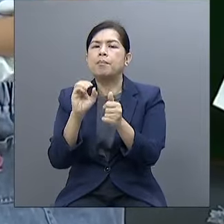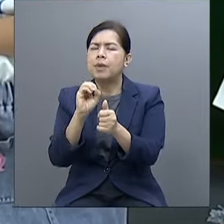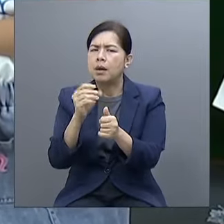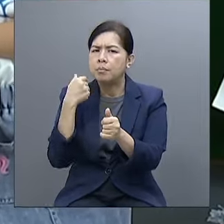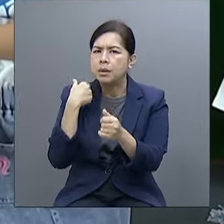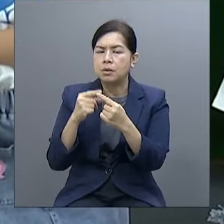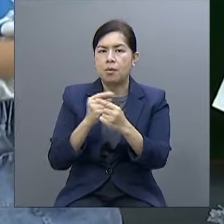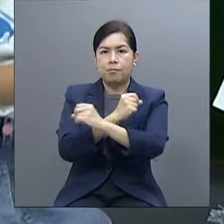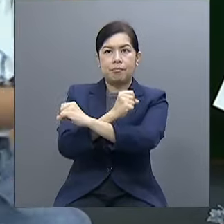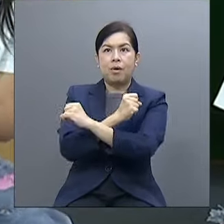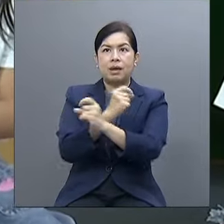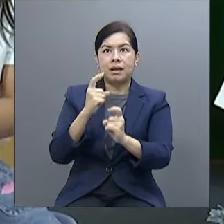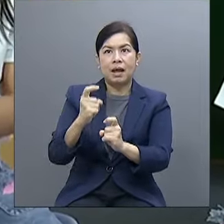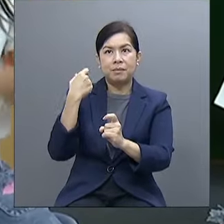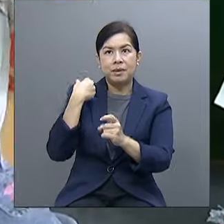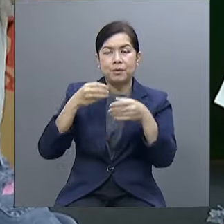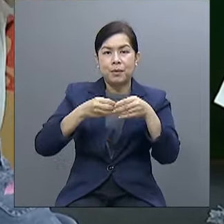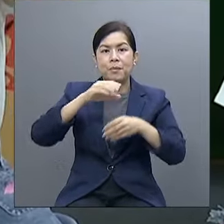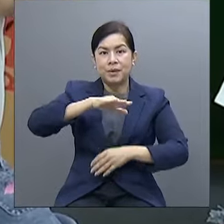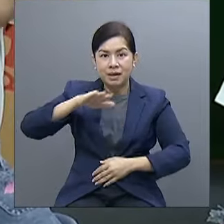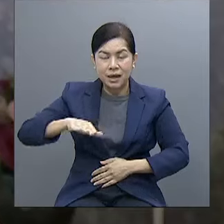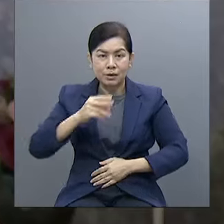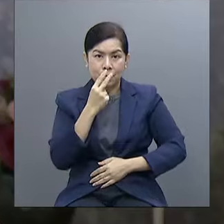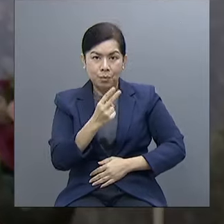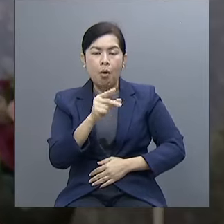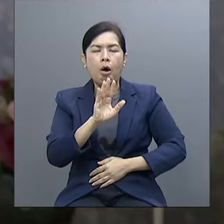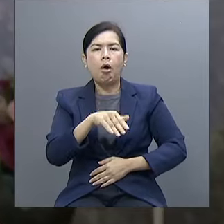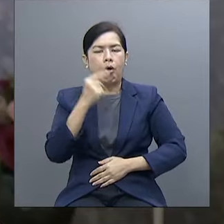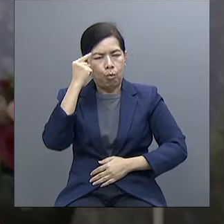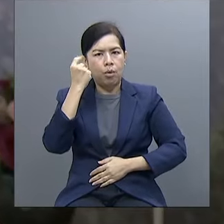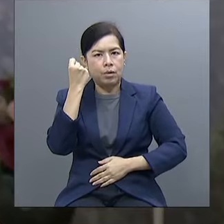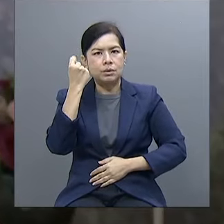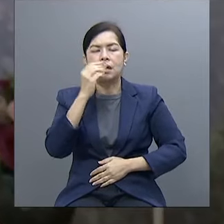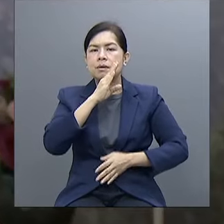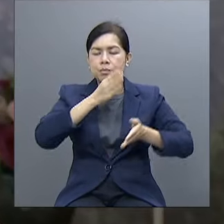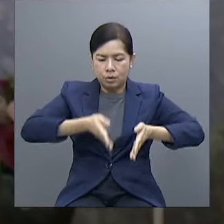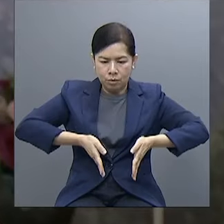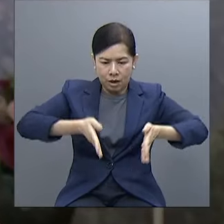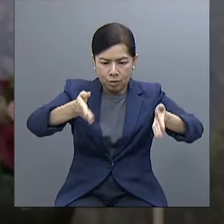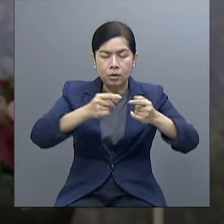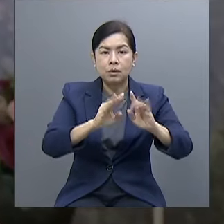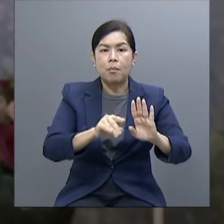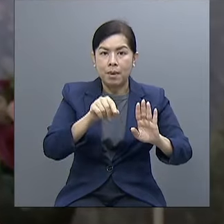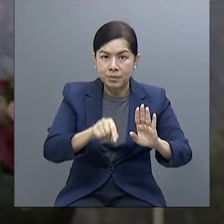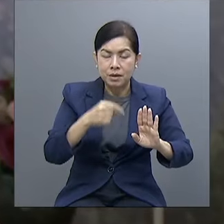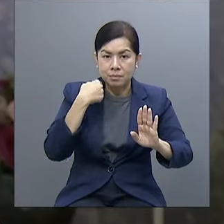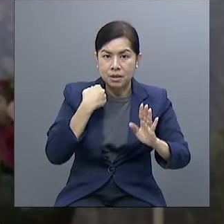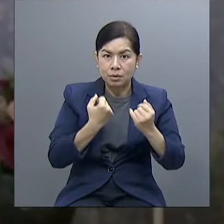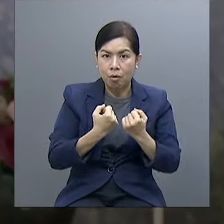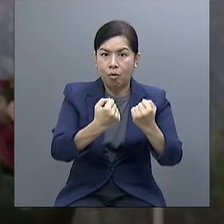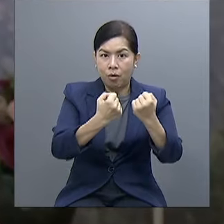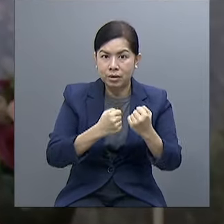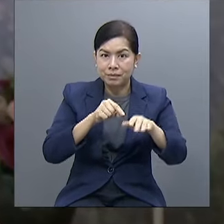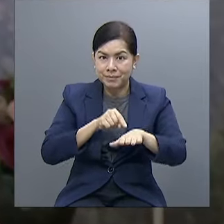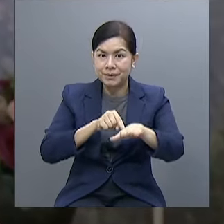ได้ลองเล่นมาแล้วแล้วก็ได้ลองสัมผัสมาแล้วว่าถนนเป็นแบบนี้ถ้าจะข้ามถนนจะต้องข้ามยังไงให้ปลอดภัยและถ้าอยู่บนย